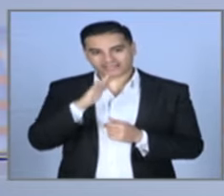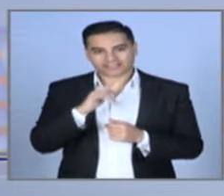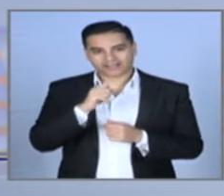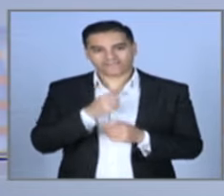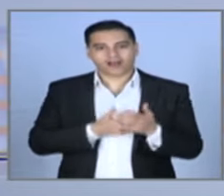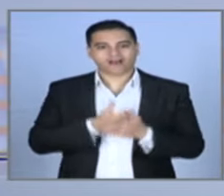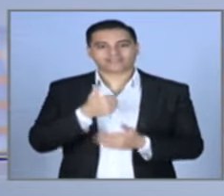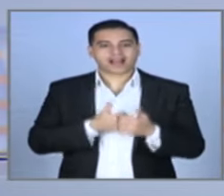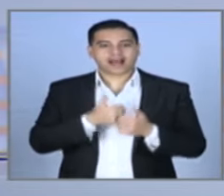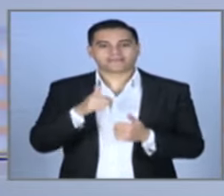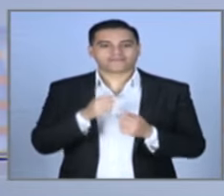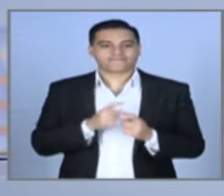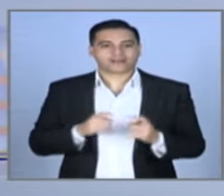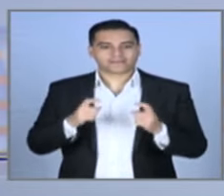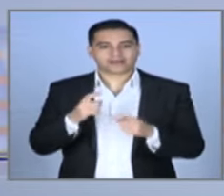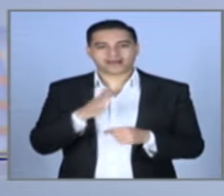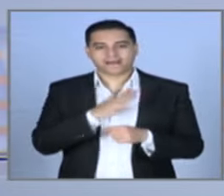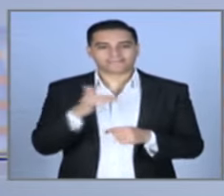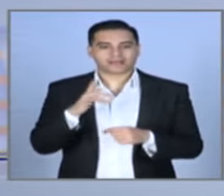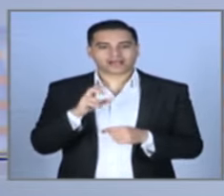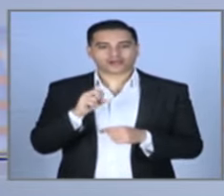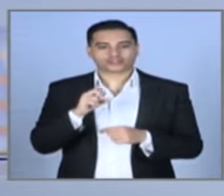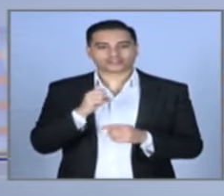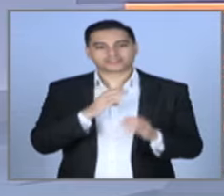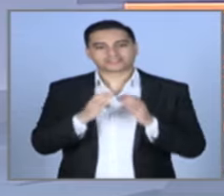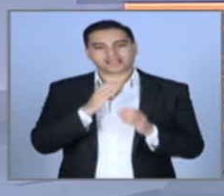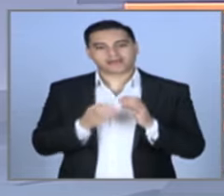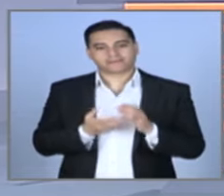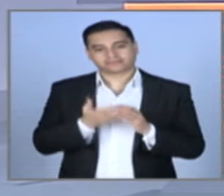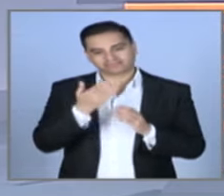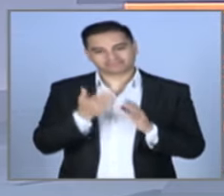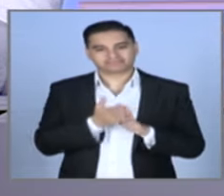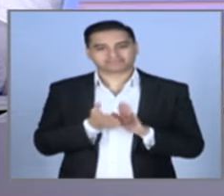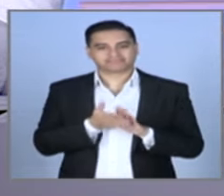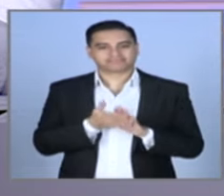سيف أفضل لاعب في ماتش النهاردة ب 125 نقطة.